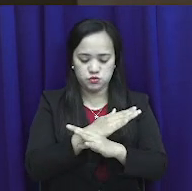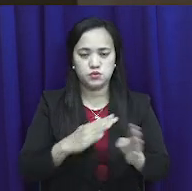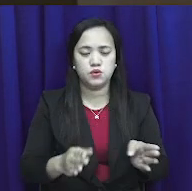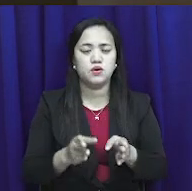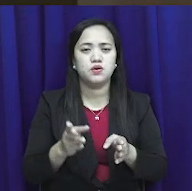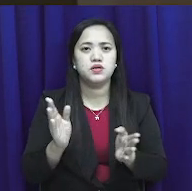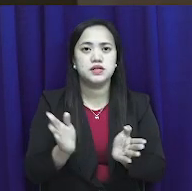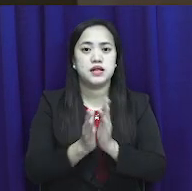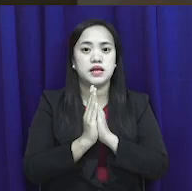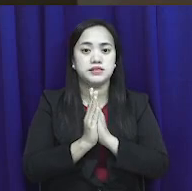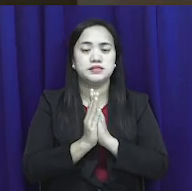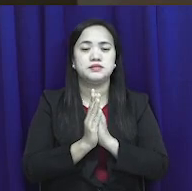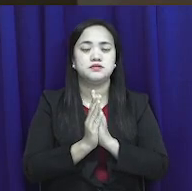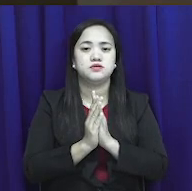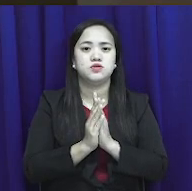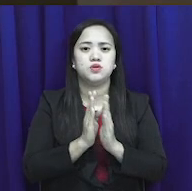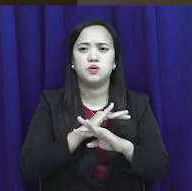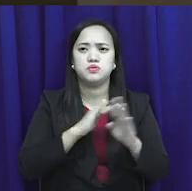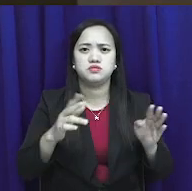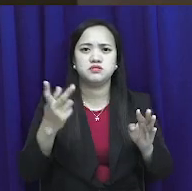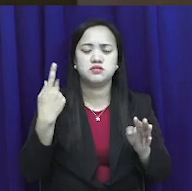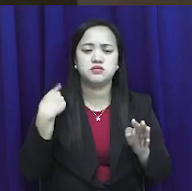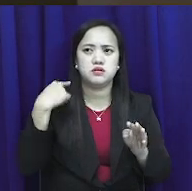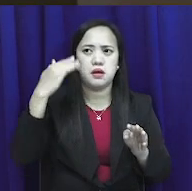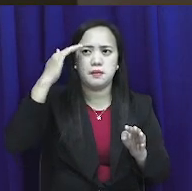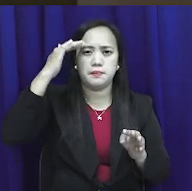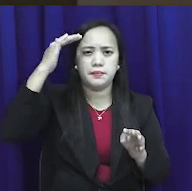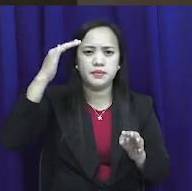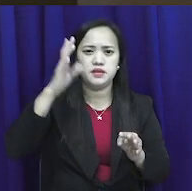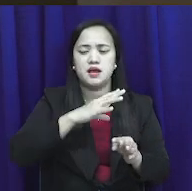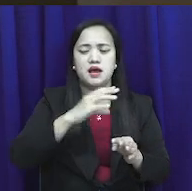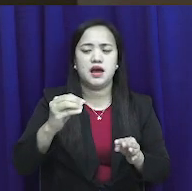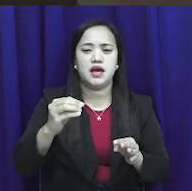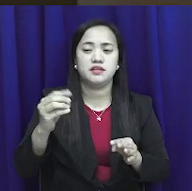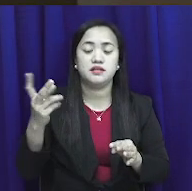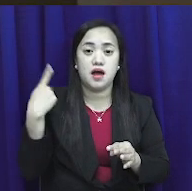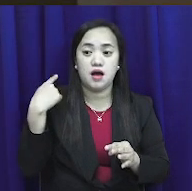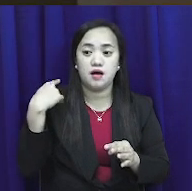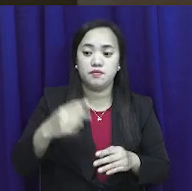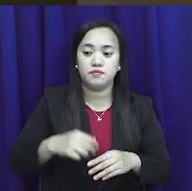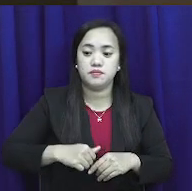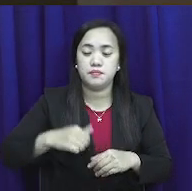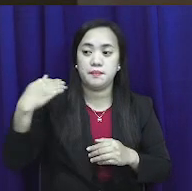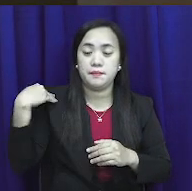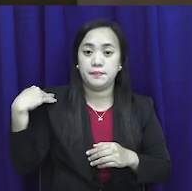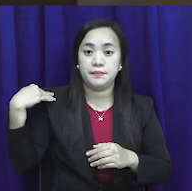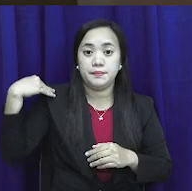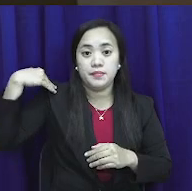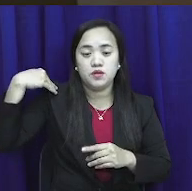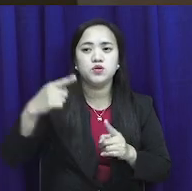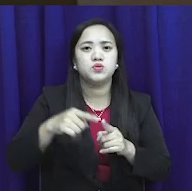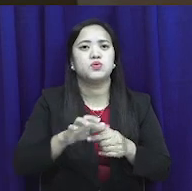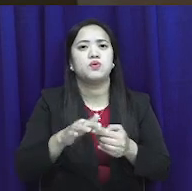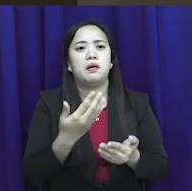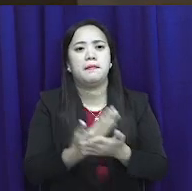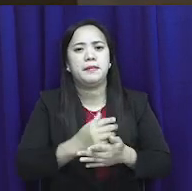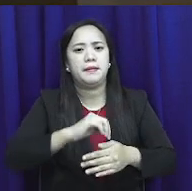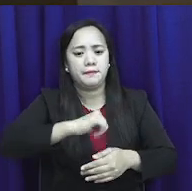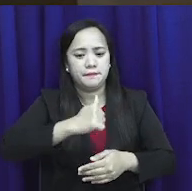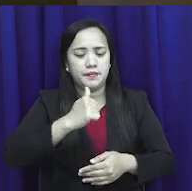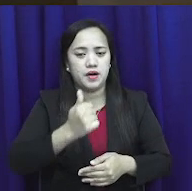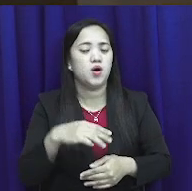tayong mag ah taas ng kilay o taas ng balikat o ah mag-angat ng bangkong mga asawang lalaki we cannot deny the